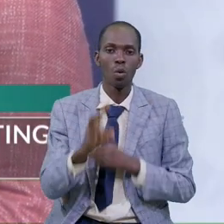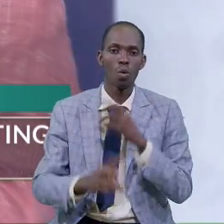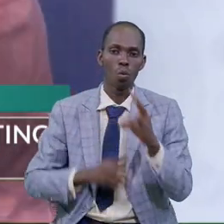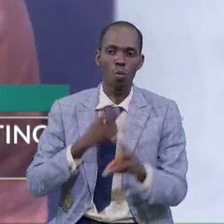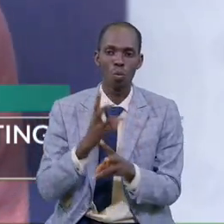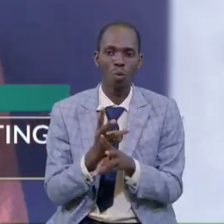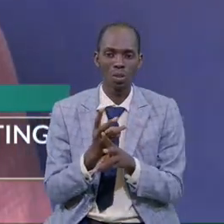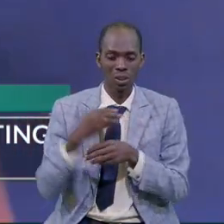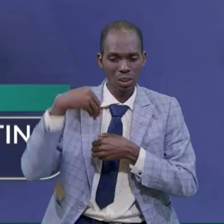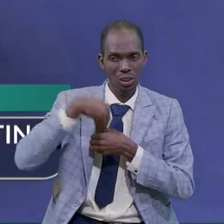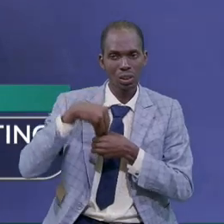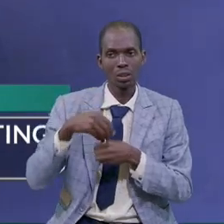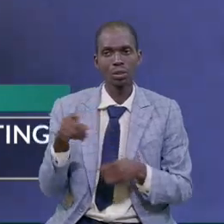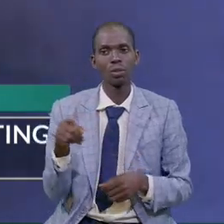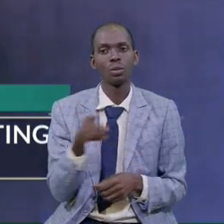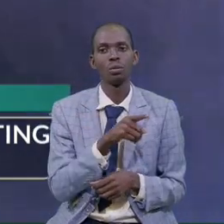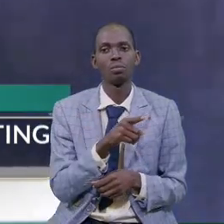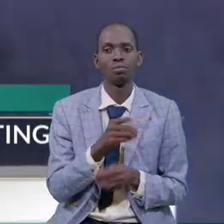intérieur.